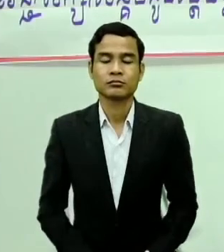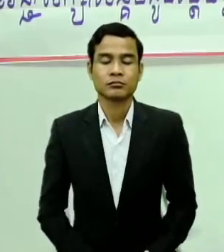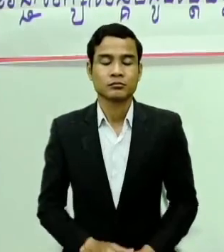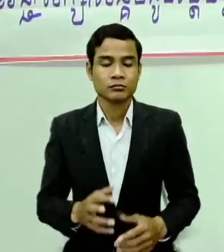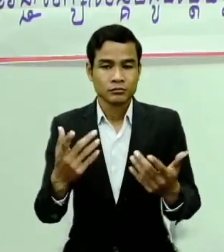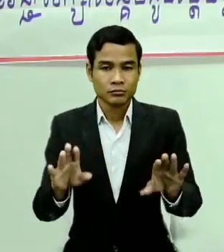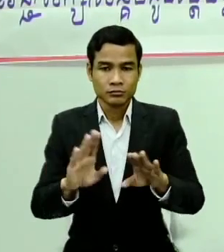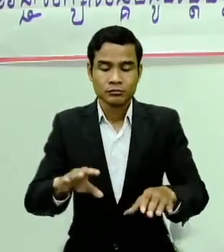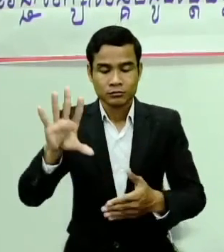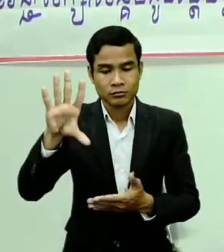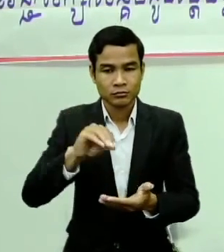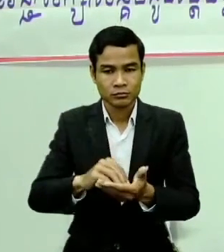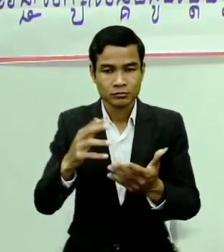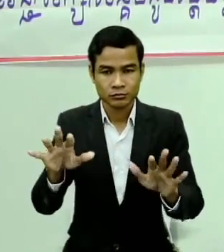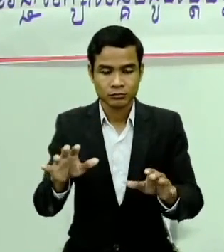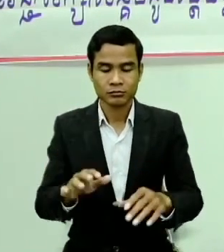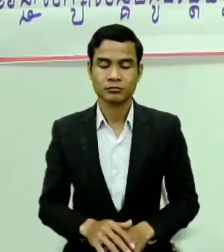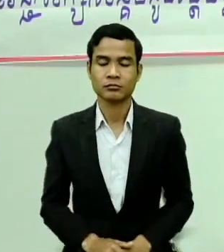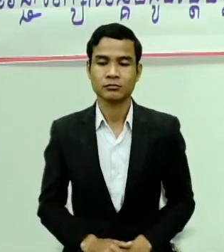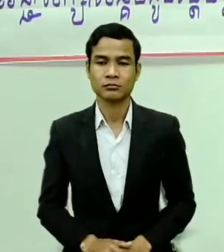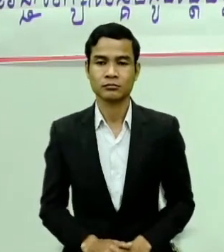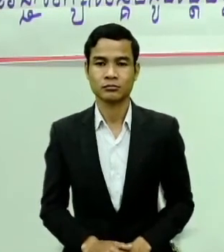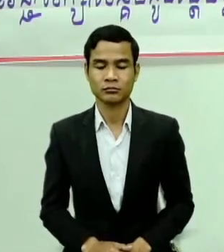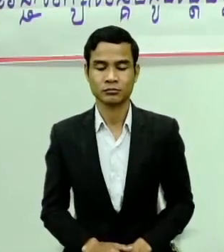Chịt chọc nữa con.